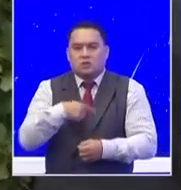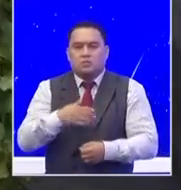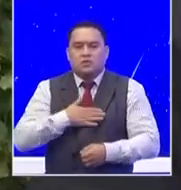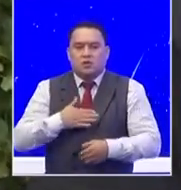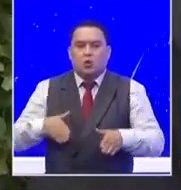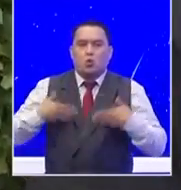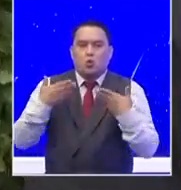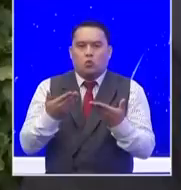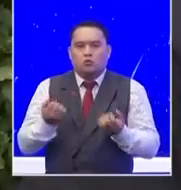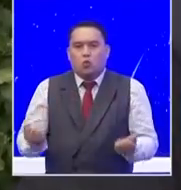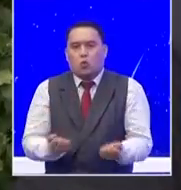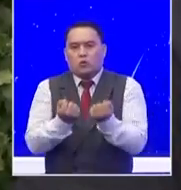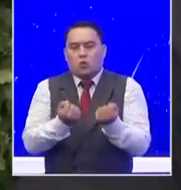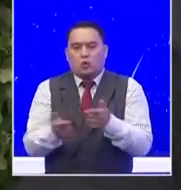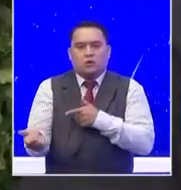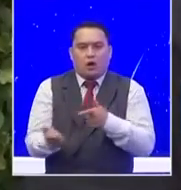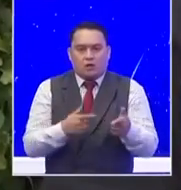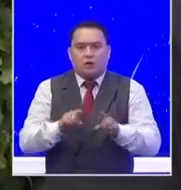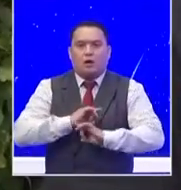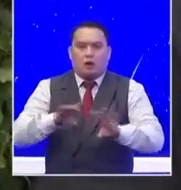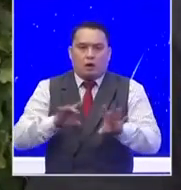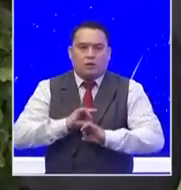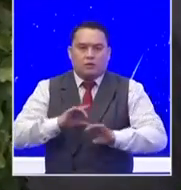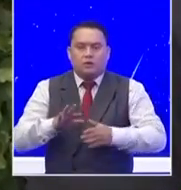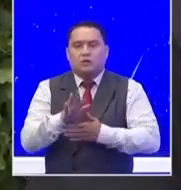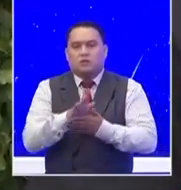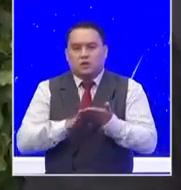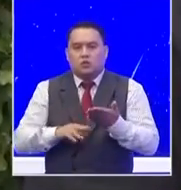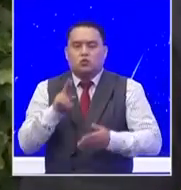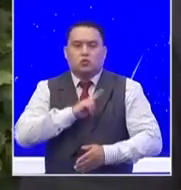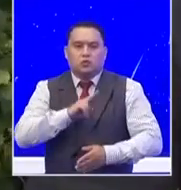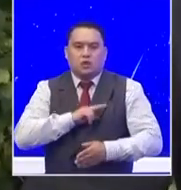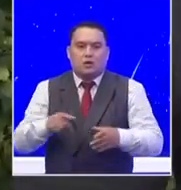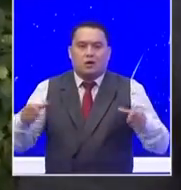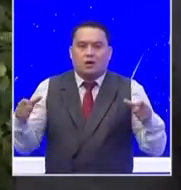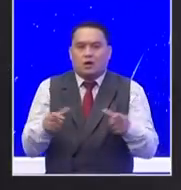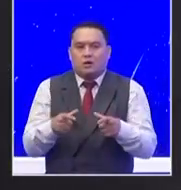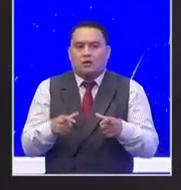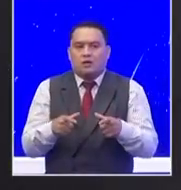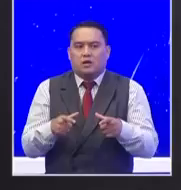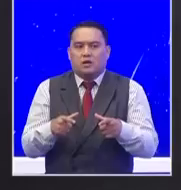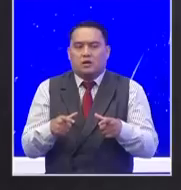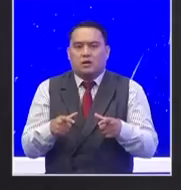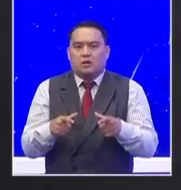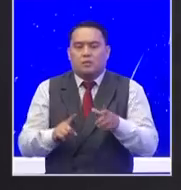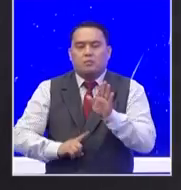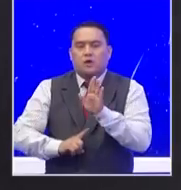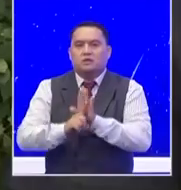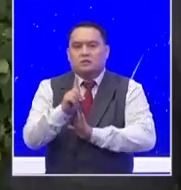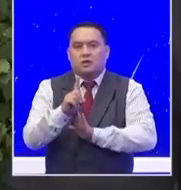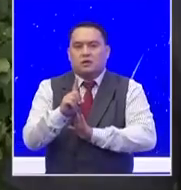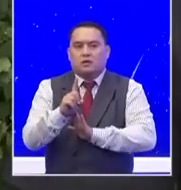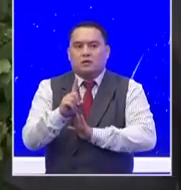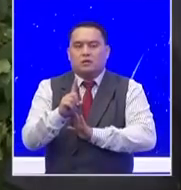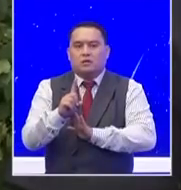жаңа қолдау көрсетуге әзір екенін айтып отыр. Және де осы пандемиян жаңа қарғын басталғаннан кейін